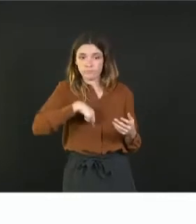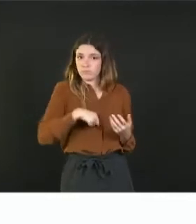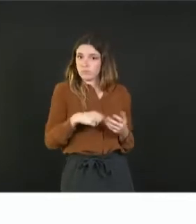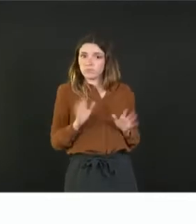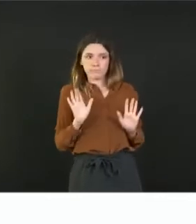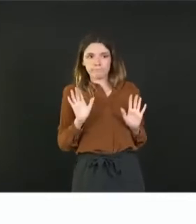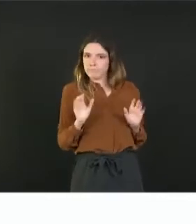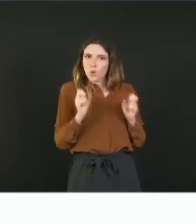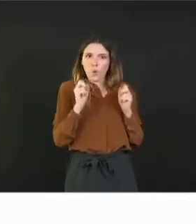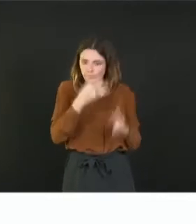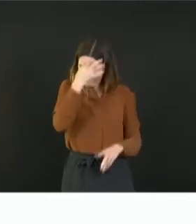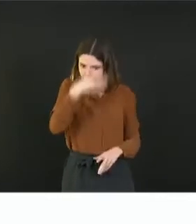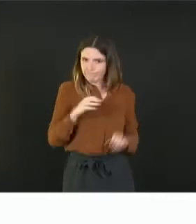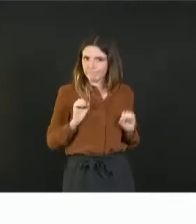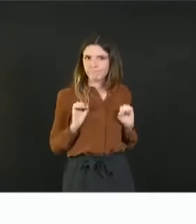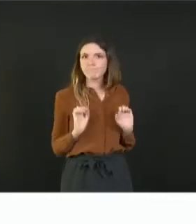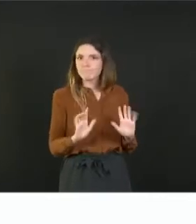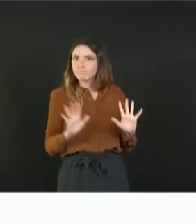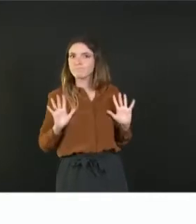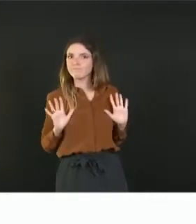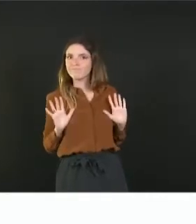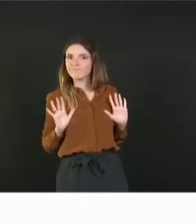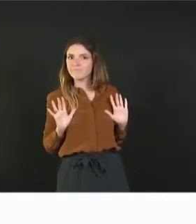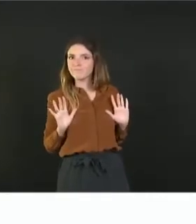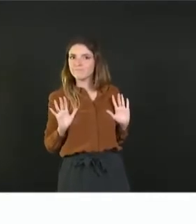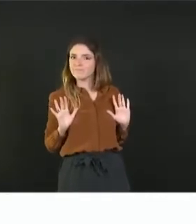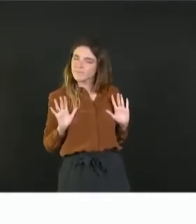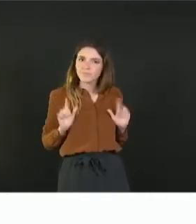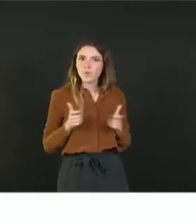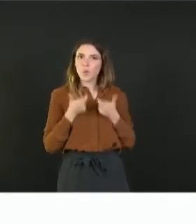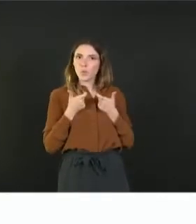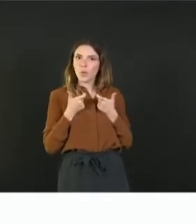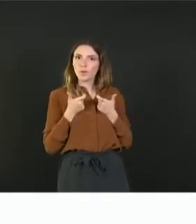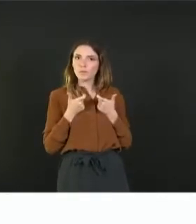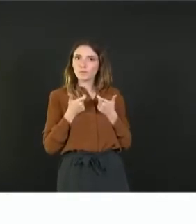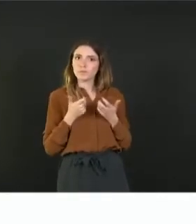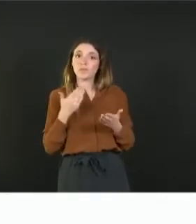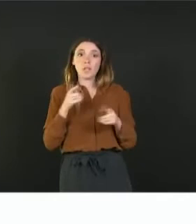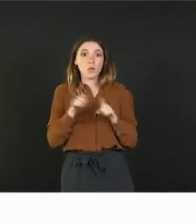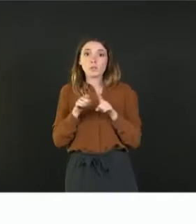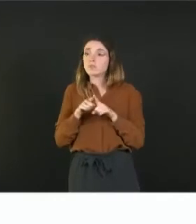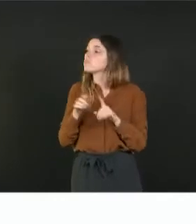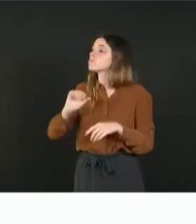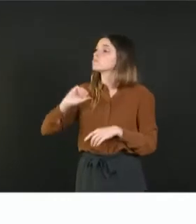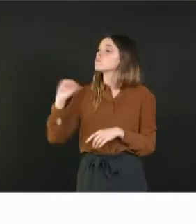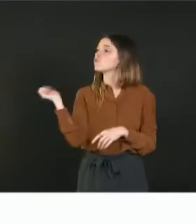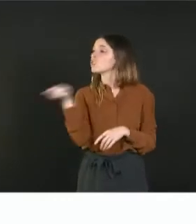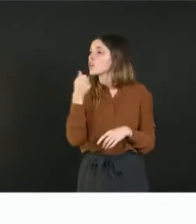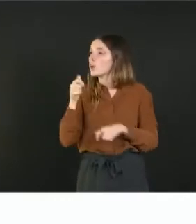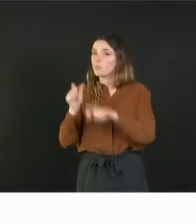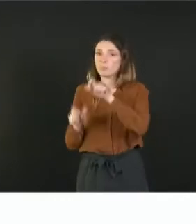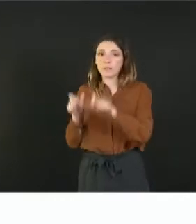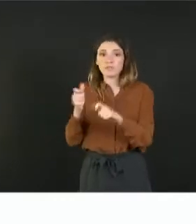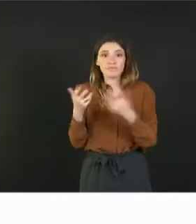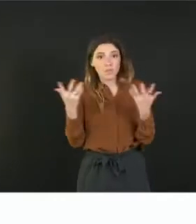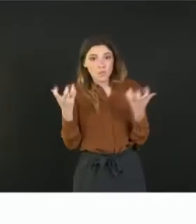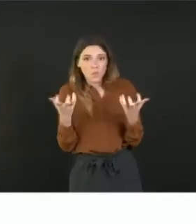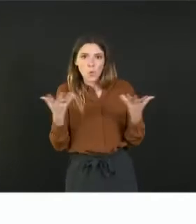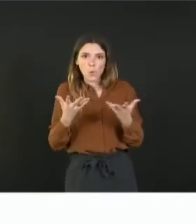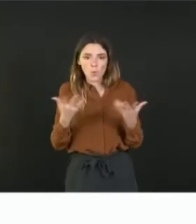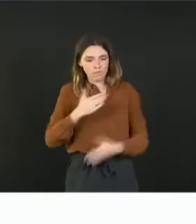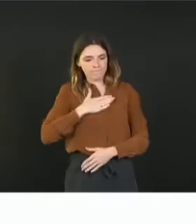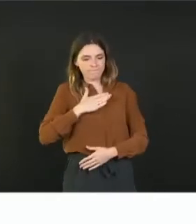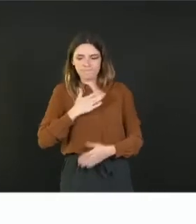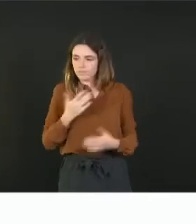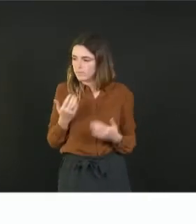à disposition en fait des acteurs et puis les acteurs, c'est-à-dire quelle volonté ils ont sur leur territoire de